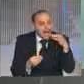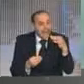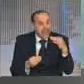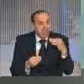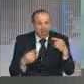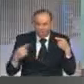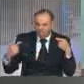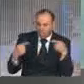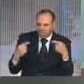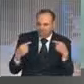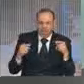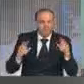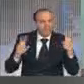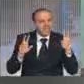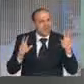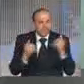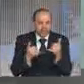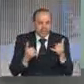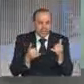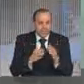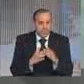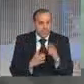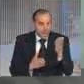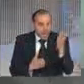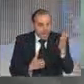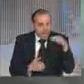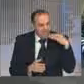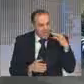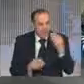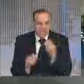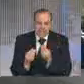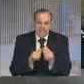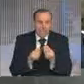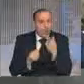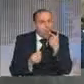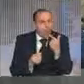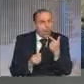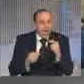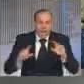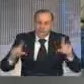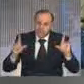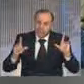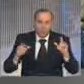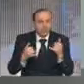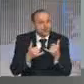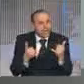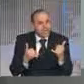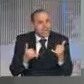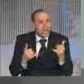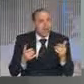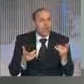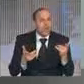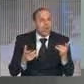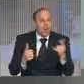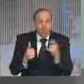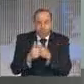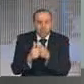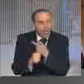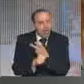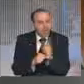الكراهيه في وسائل الاعلام وما اتسم به الخطاب السياسي عبر وسائل الاعلام من جدل يصل الى مرتبه